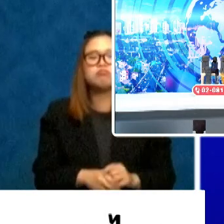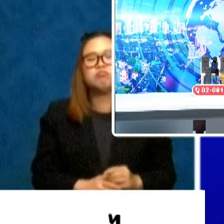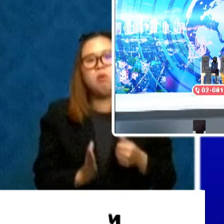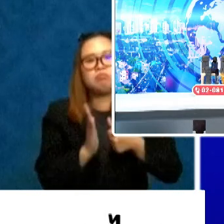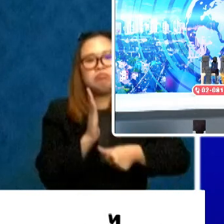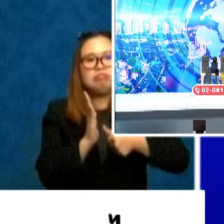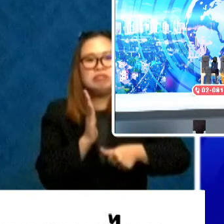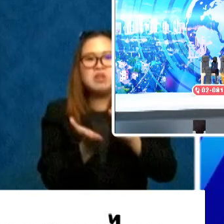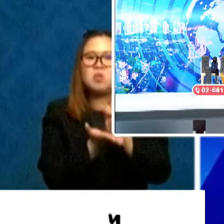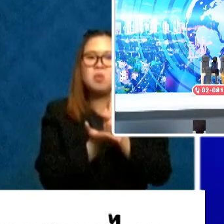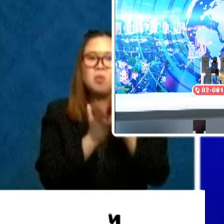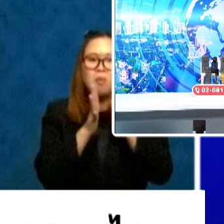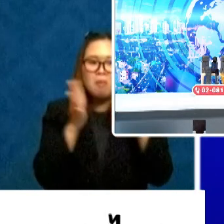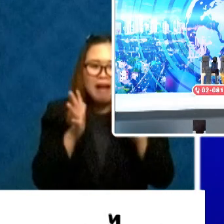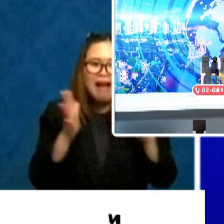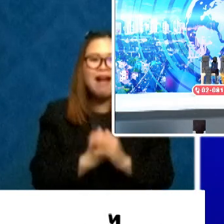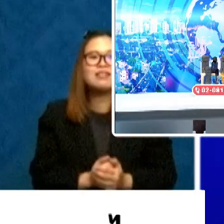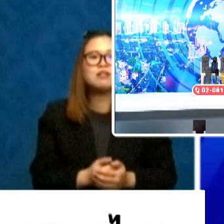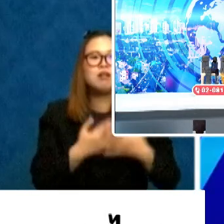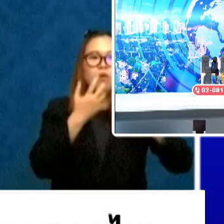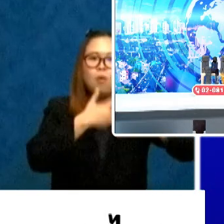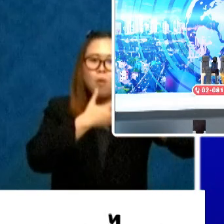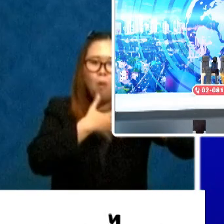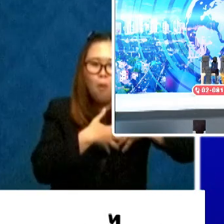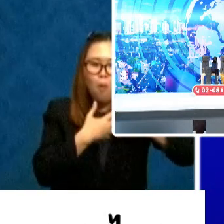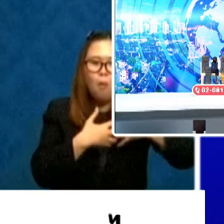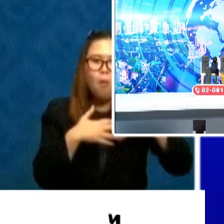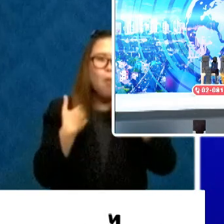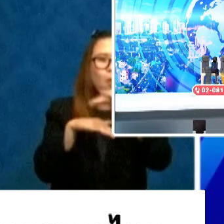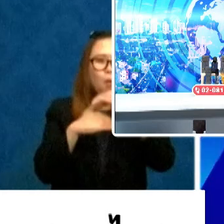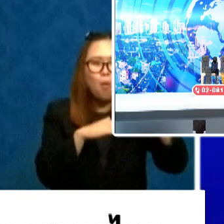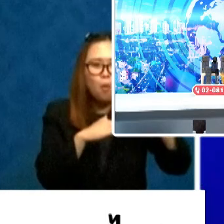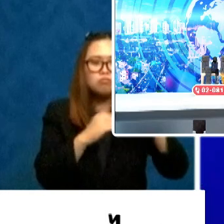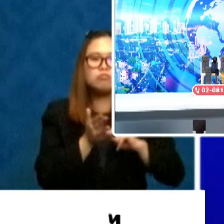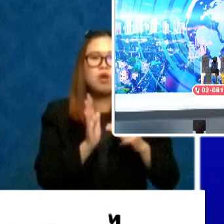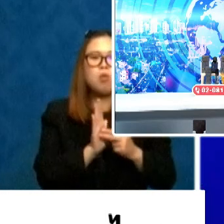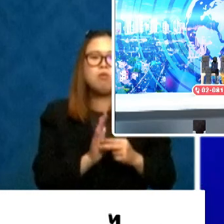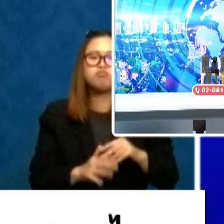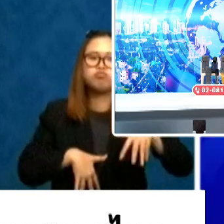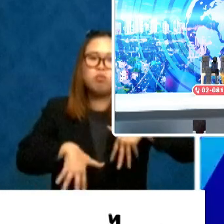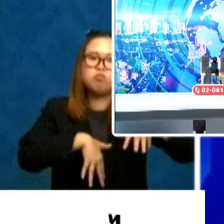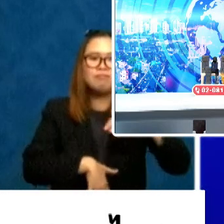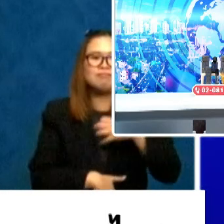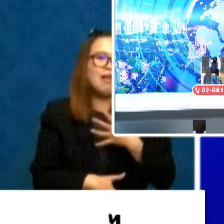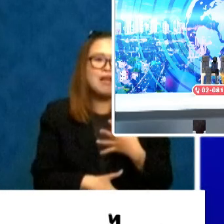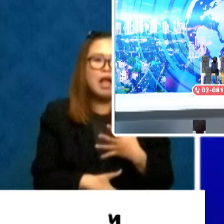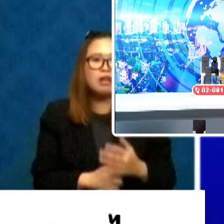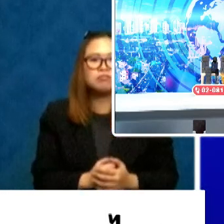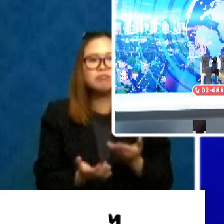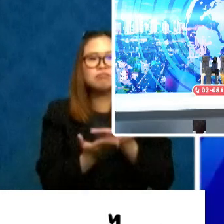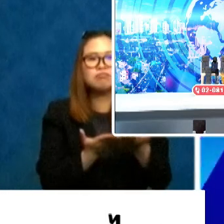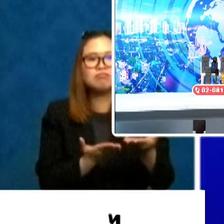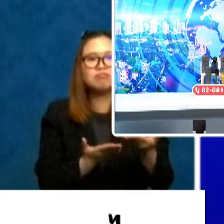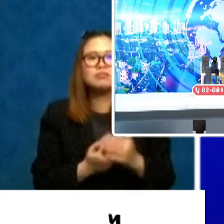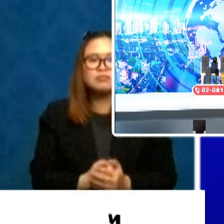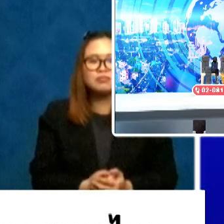เดียวการกินการใช้การบริโภคในประเทศลดลงทางด้านของรัฐบาลคุณเศรษฐาอดีตรัฐมนตรีก็ชูนโยบายดิจิตอลวอลเล็ต